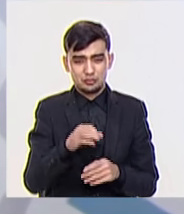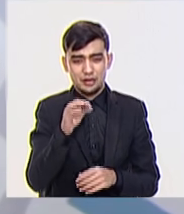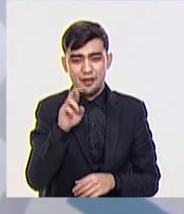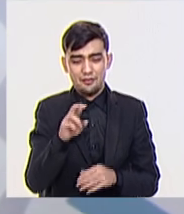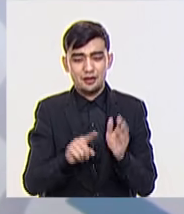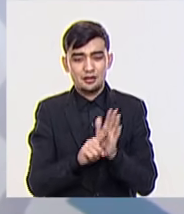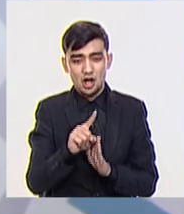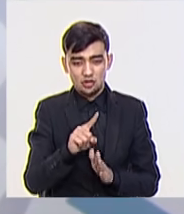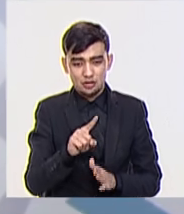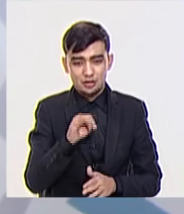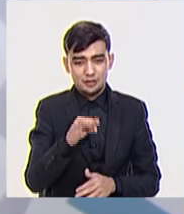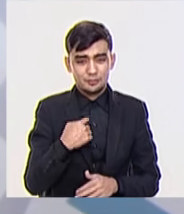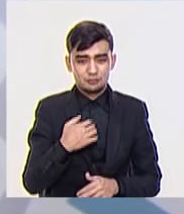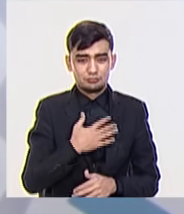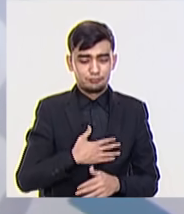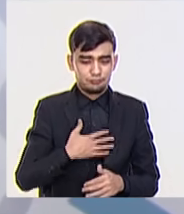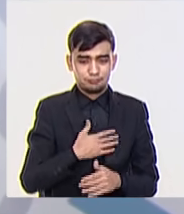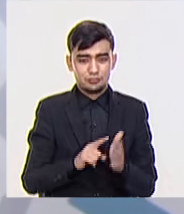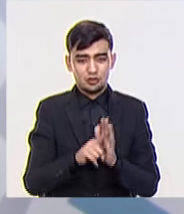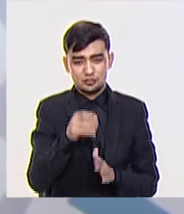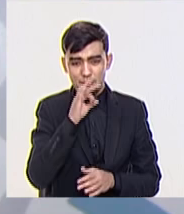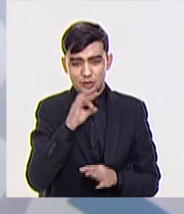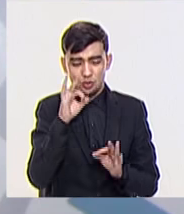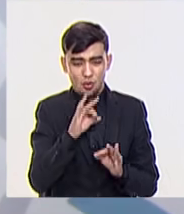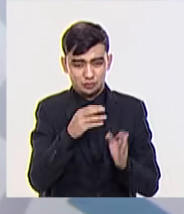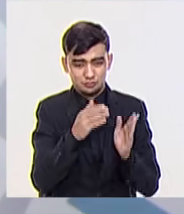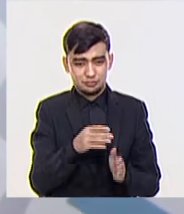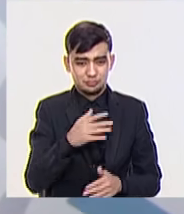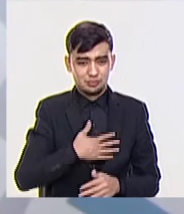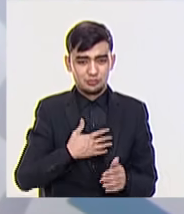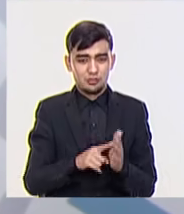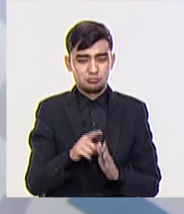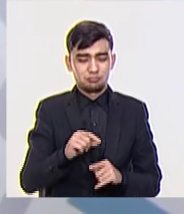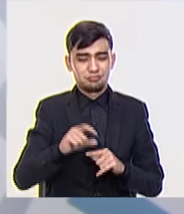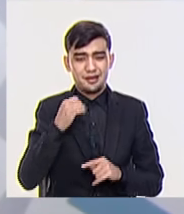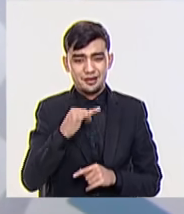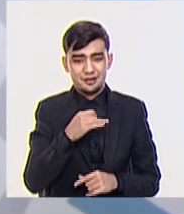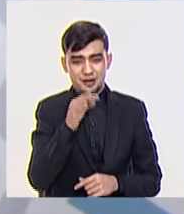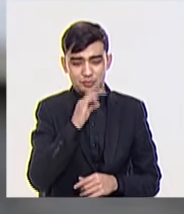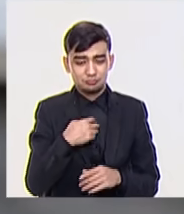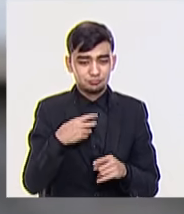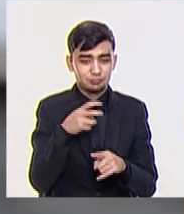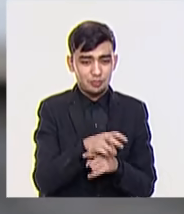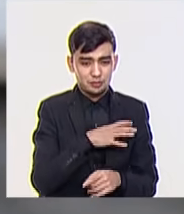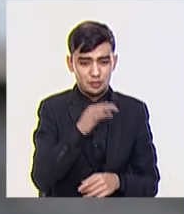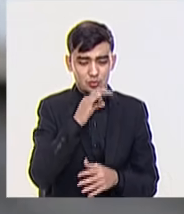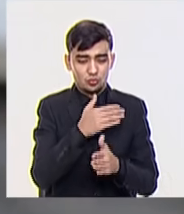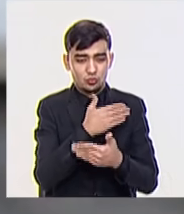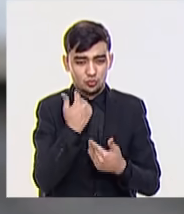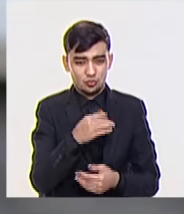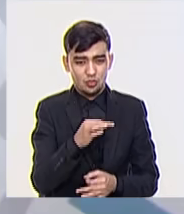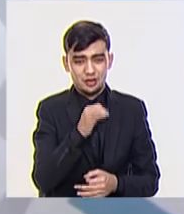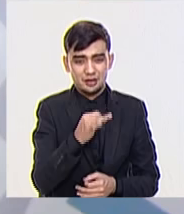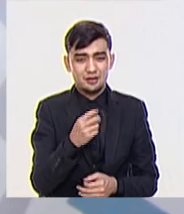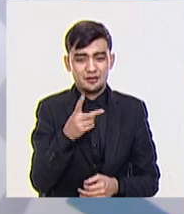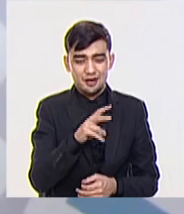басталды. Менде уайым, осы дәрі туралы уайым көбейіп кетті. Дәріге бардық, дәрі жоқ. Осы